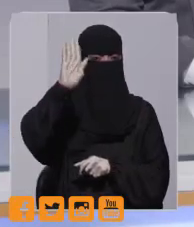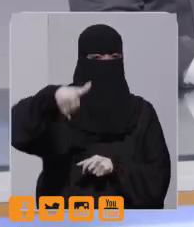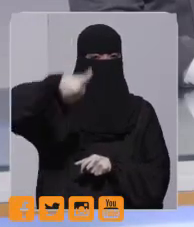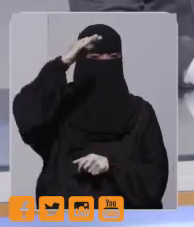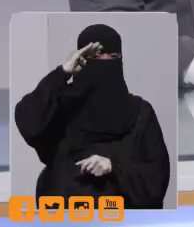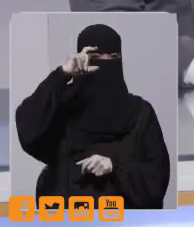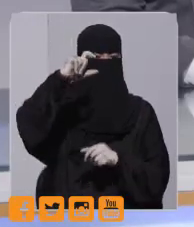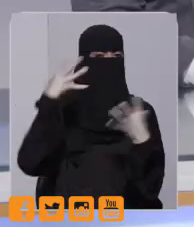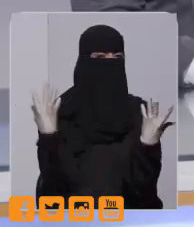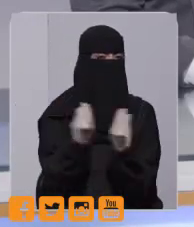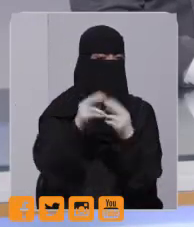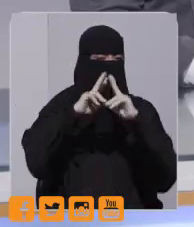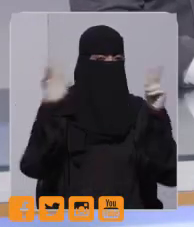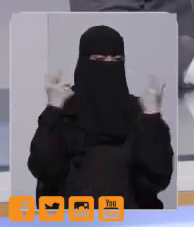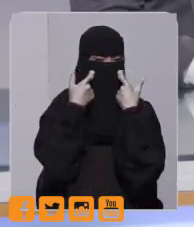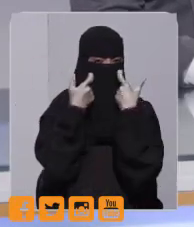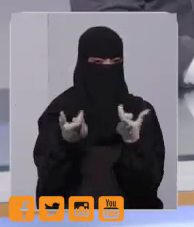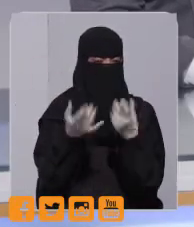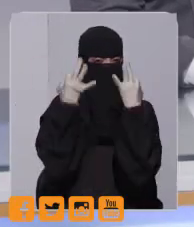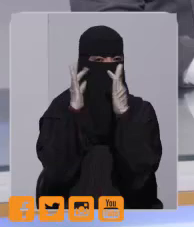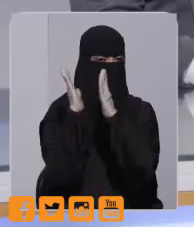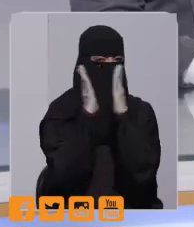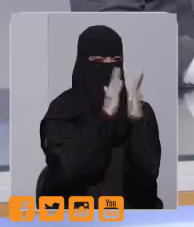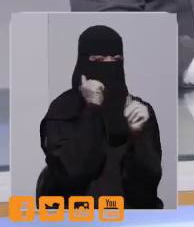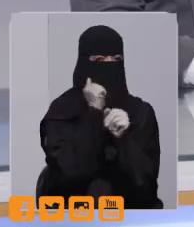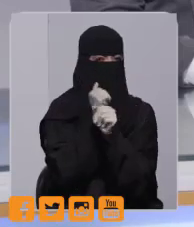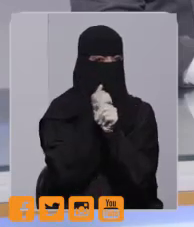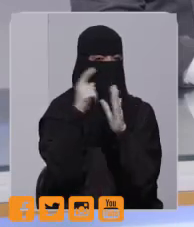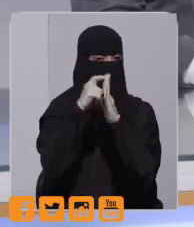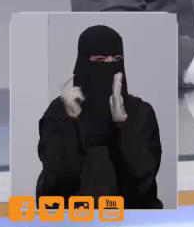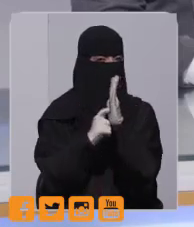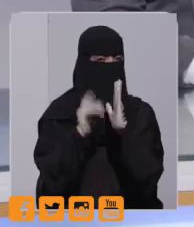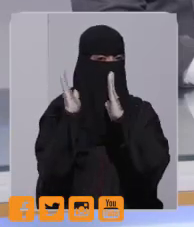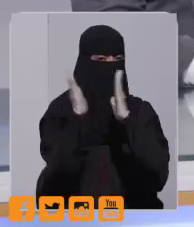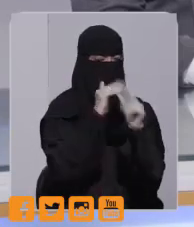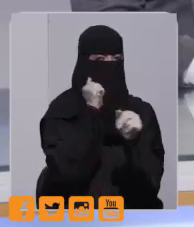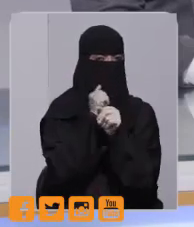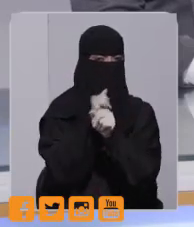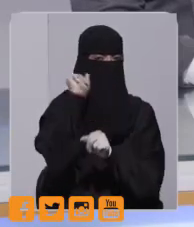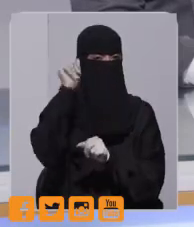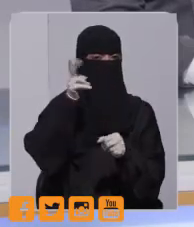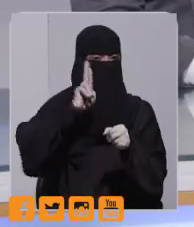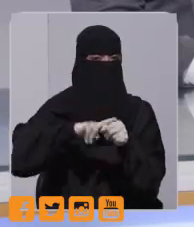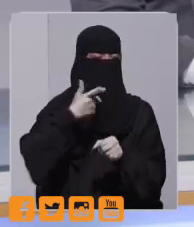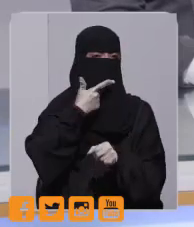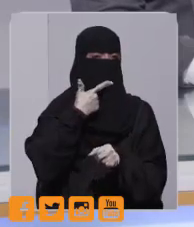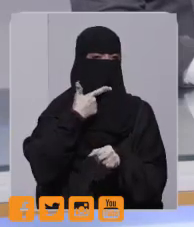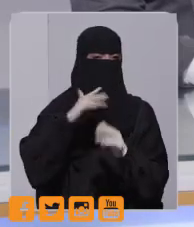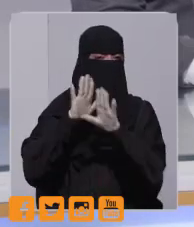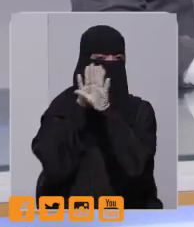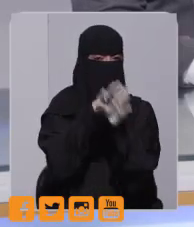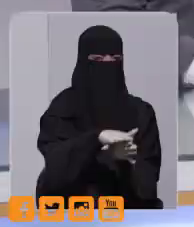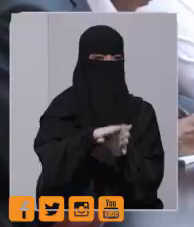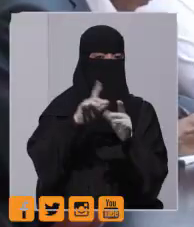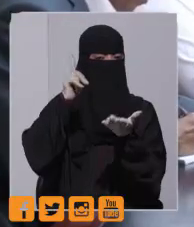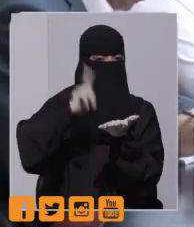المحليه حريصه كل الحرص على تنظيم العمل وفقا للقوانين المنظمه للعمل في البلاد ليصب الدعم في مكانه